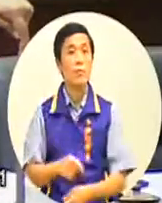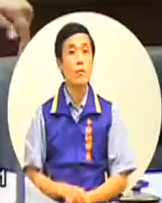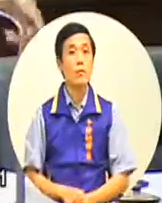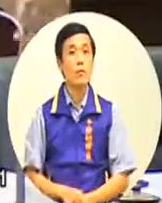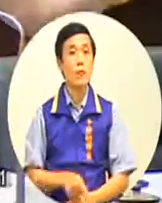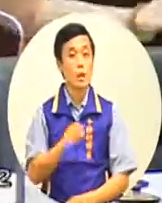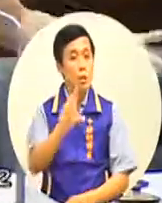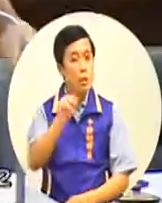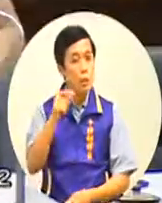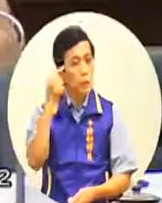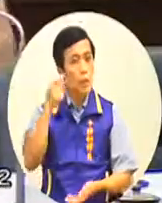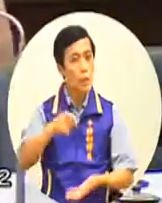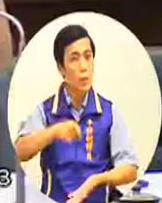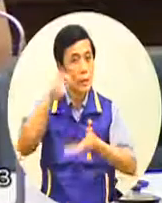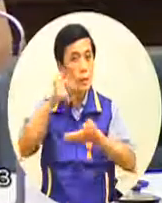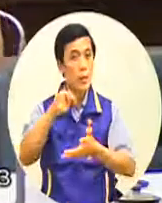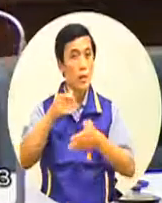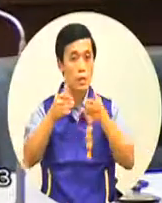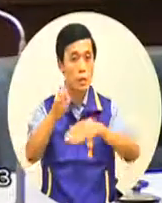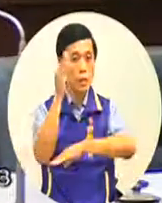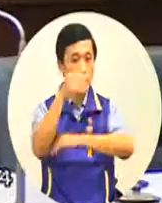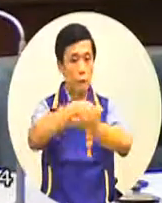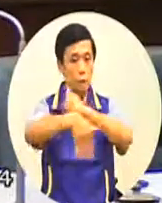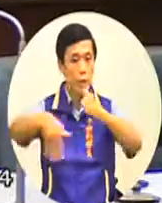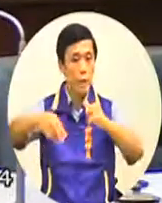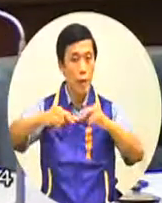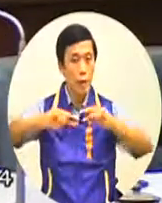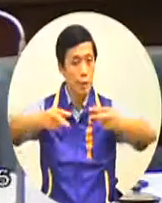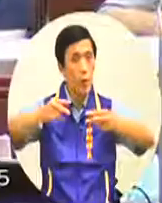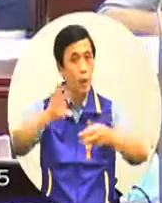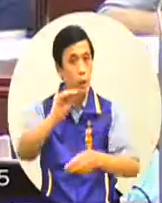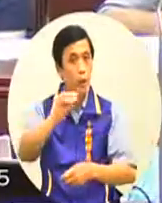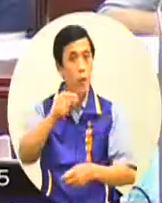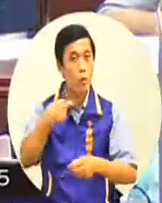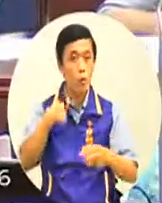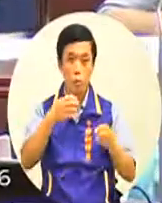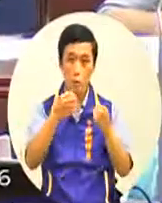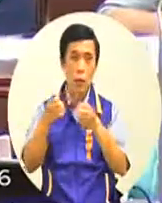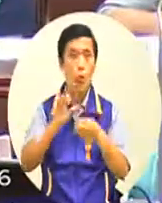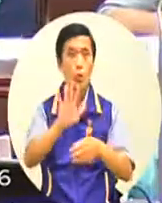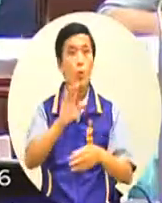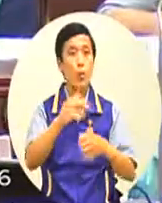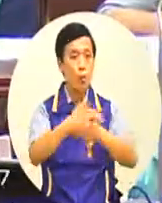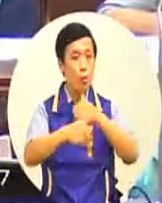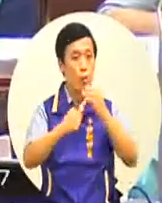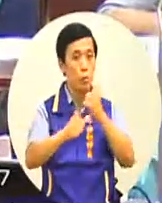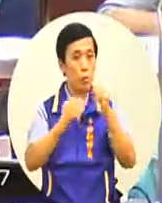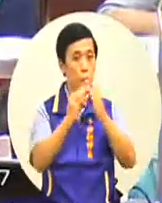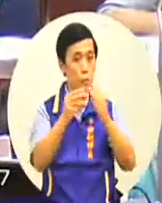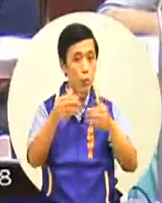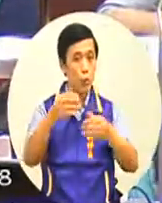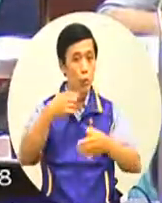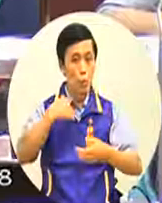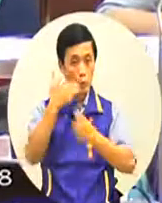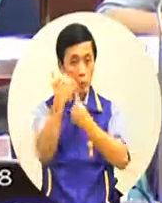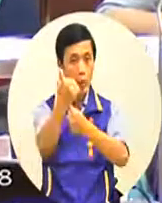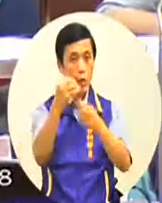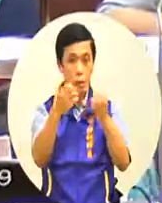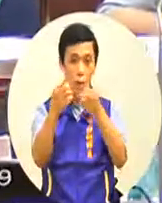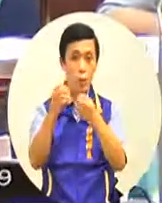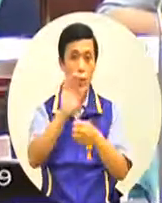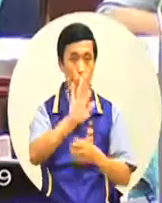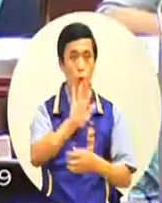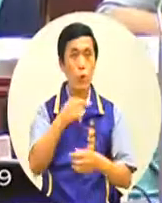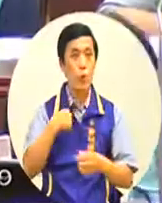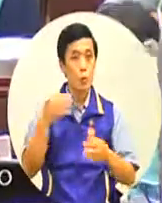说建立要做一个组织的变革？ 我们目前这个也讨论过，卫生局也找我们都讨论过。那 结论是什么？ 我